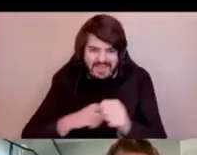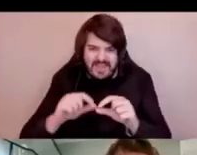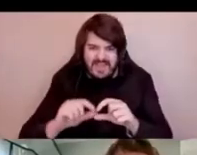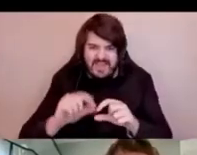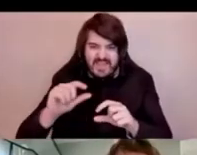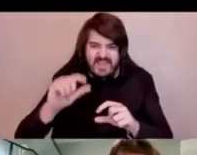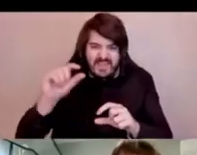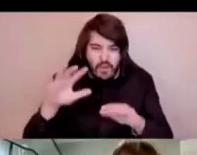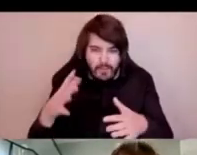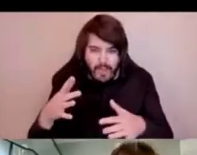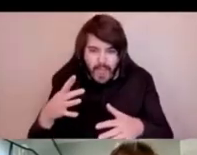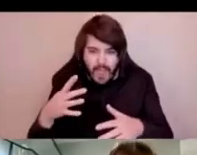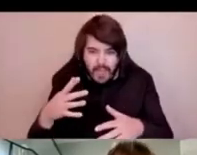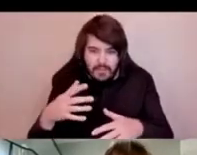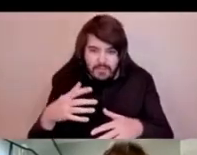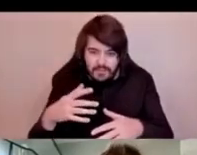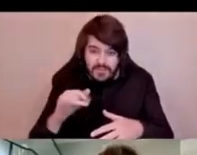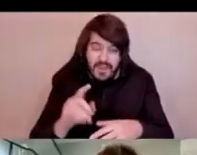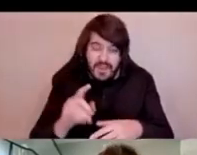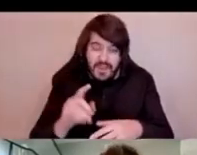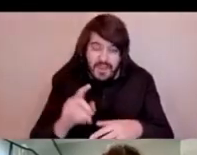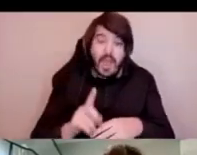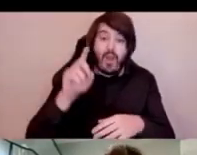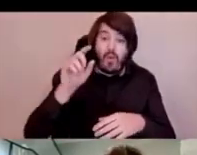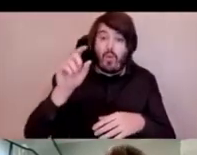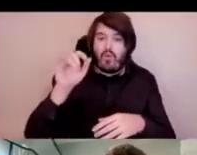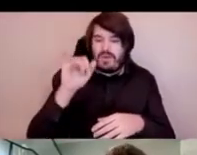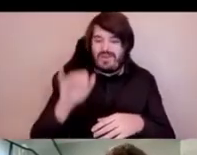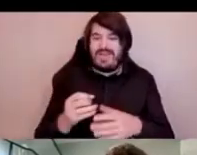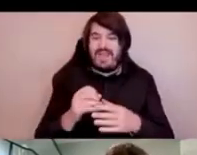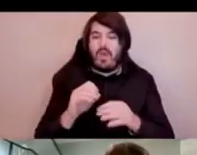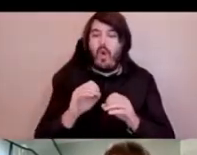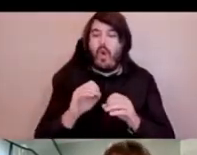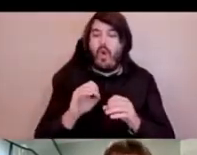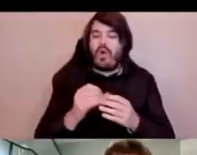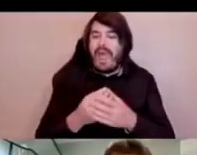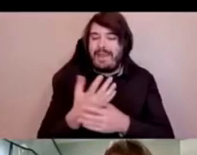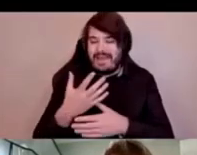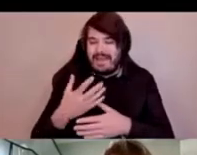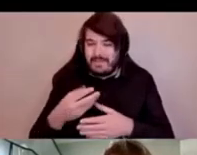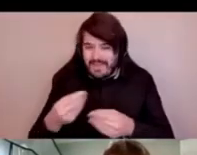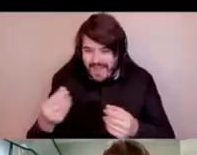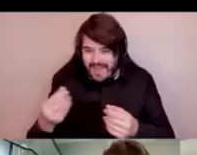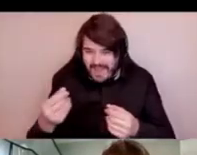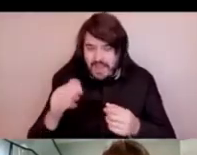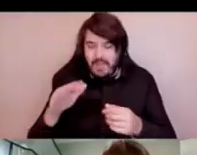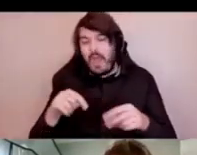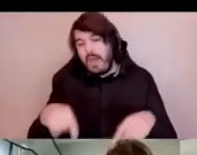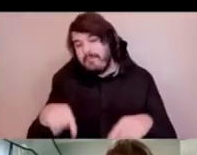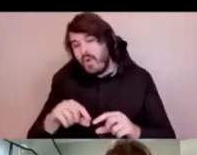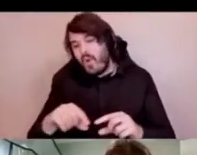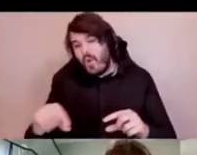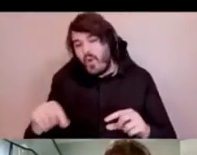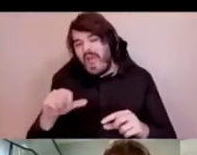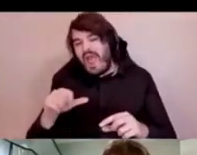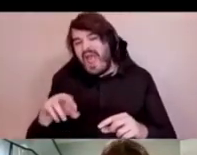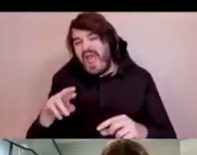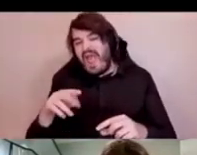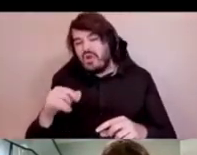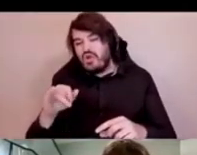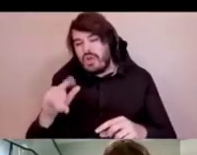divisé. Alors, en haut, ça va être la matière organique. En bas, ça va être